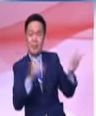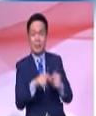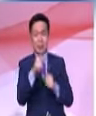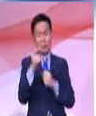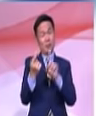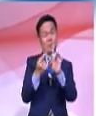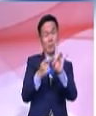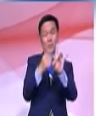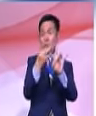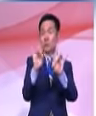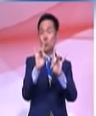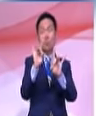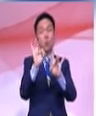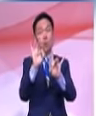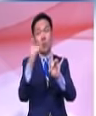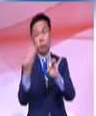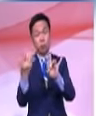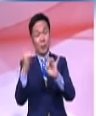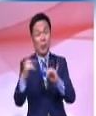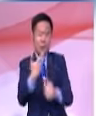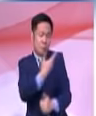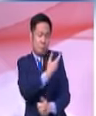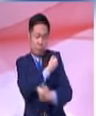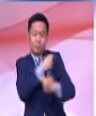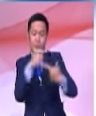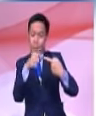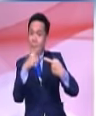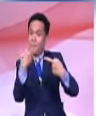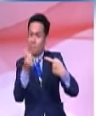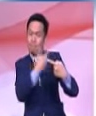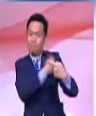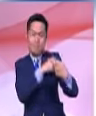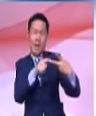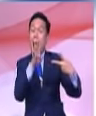783,987 daripadanya merupakan penerima dos pertama.